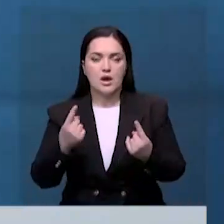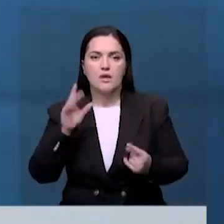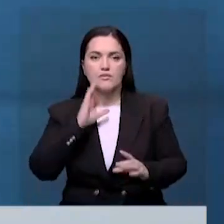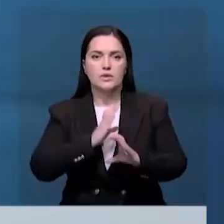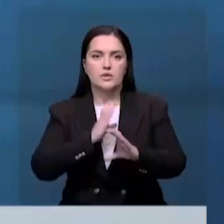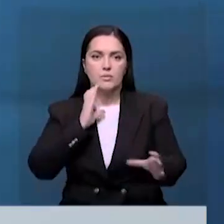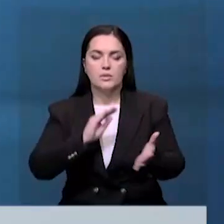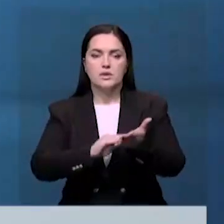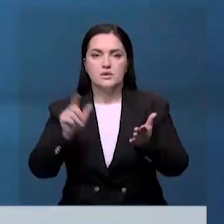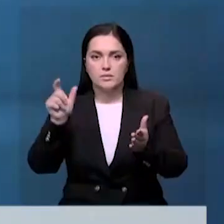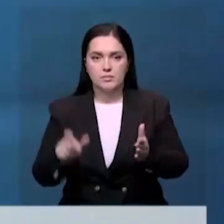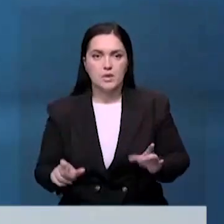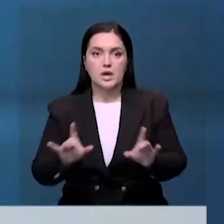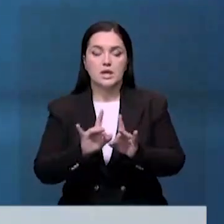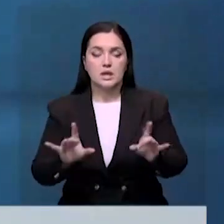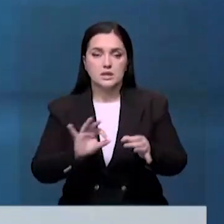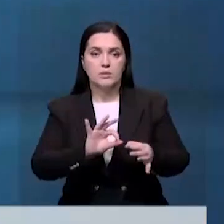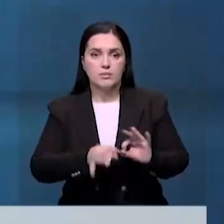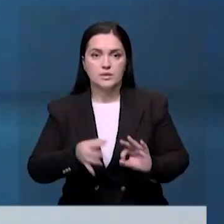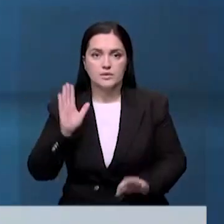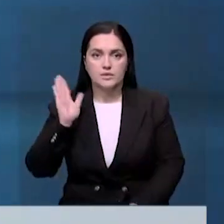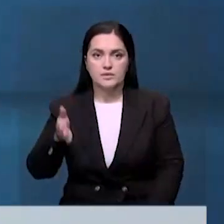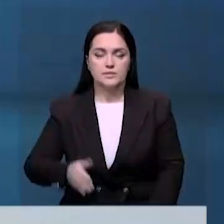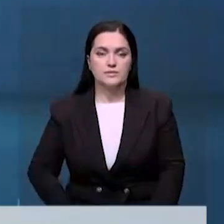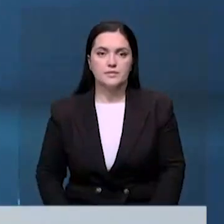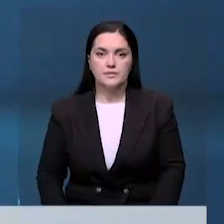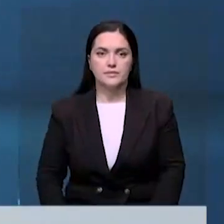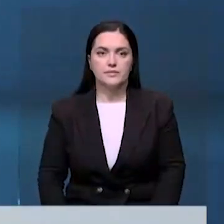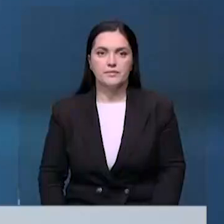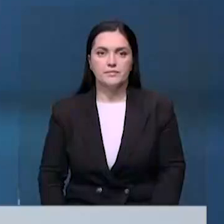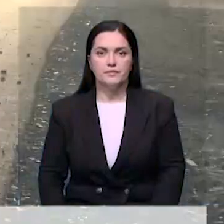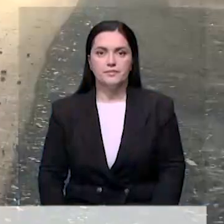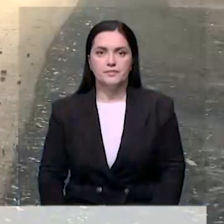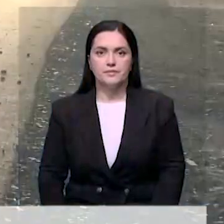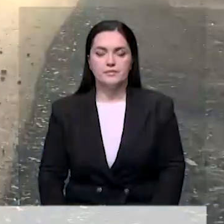реконструкции водопроводных сетей. Наш корреспондент Лиана Жамлиханова расскажет подробнее.